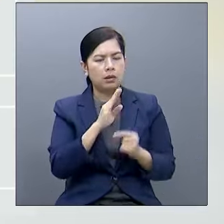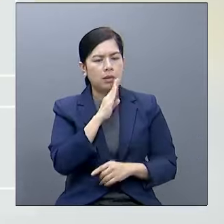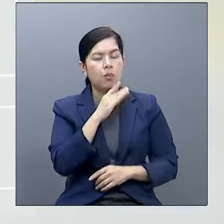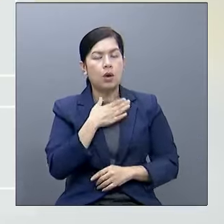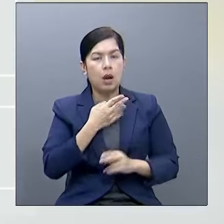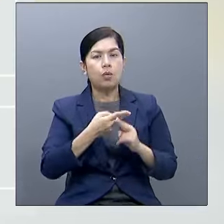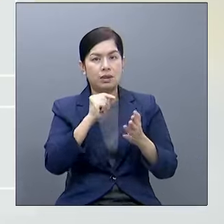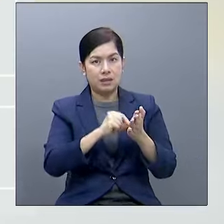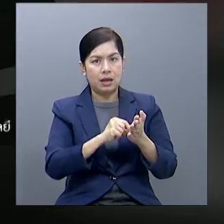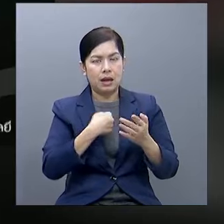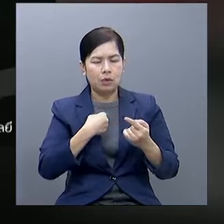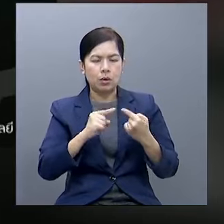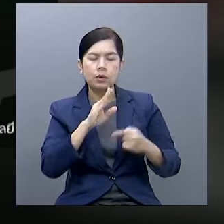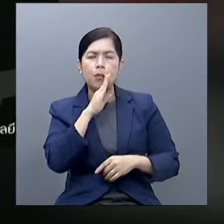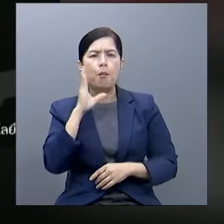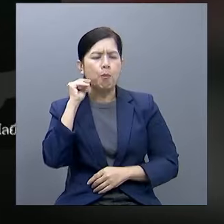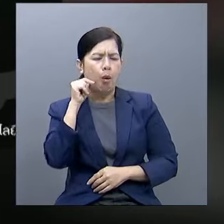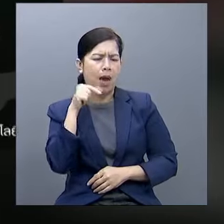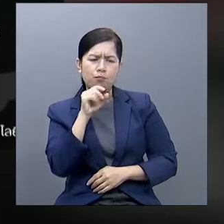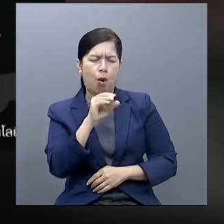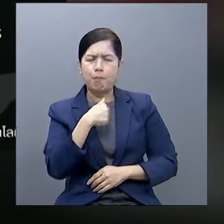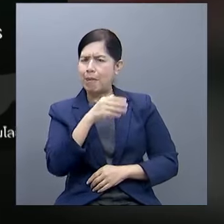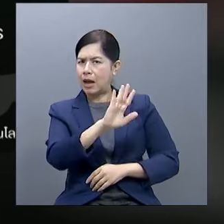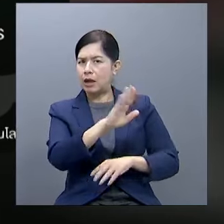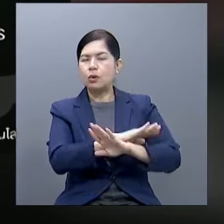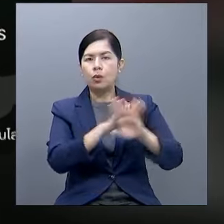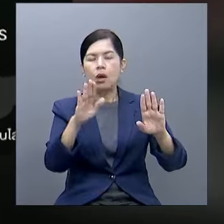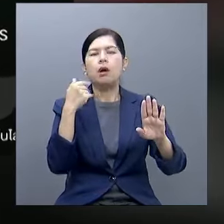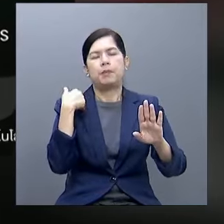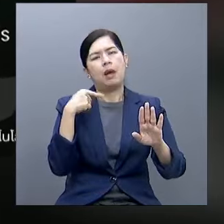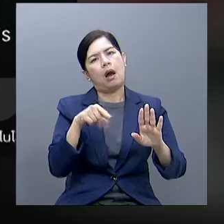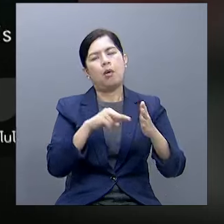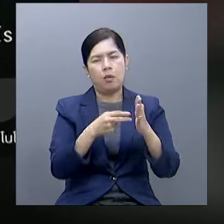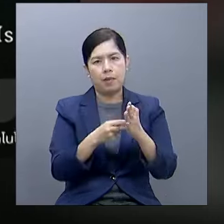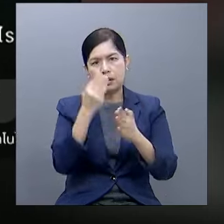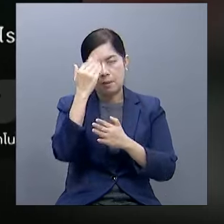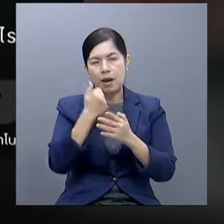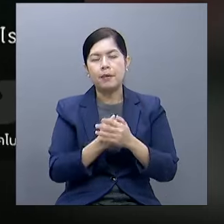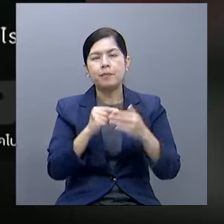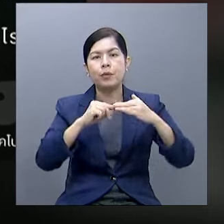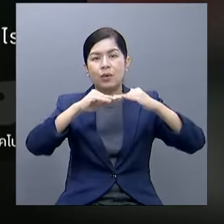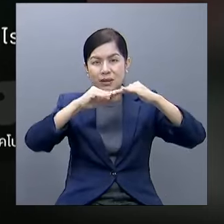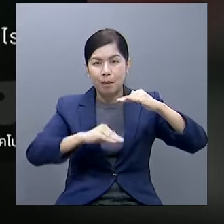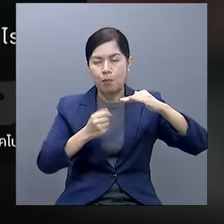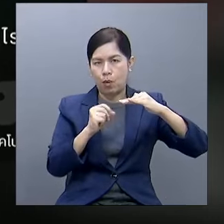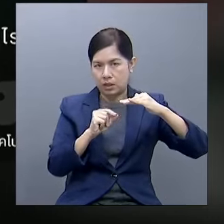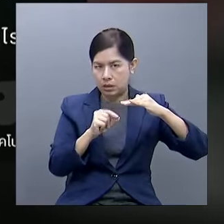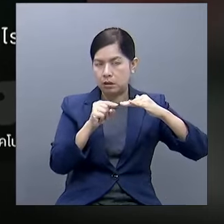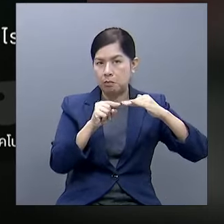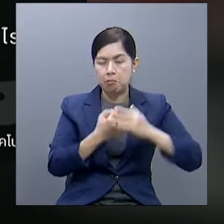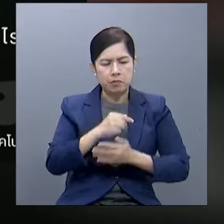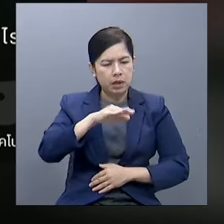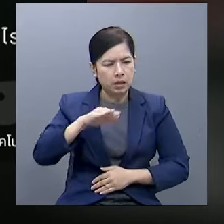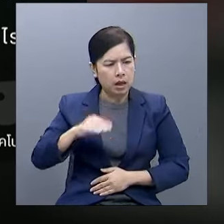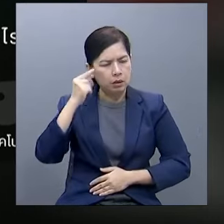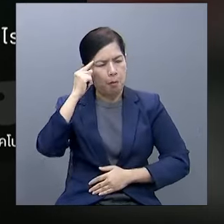ิ่ งที่คุณยุ้ยทำไปก็ได้เพราะเขามองว่าเด็กเนี่ยอายุไม่ถึง20อ่ะยังสติสัมปชัญญะยังไม่สามารถที่จะตัดสินใจรู้ผิดชอบชั่วดีหรือมีต้องมีเ